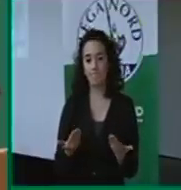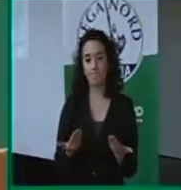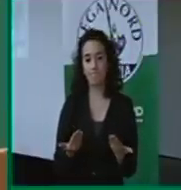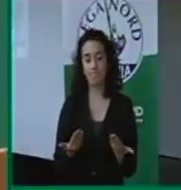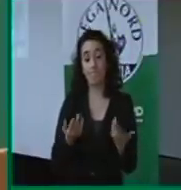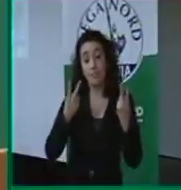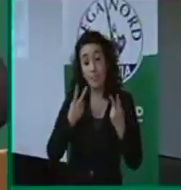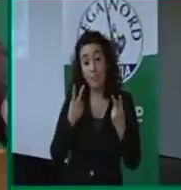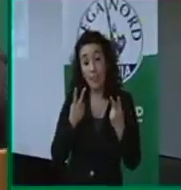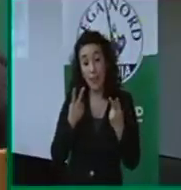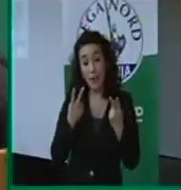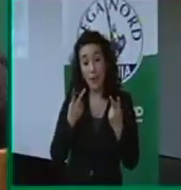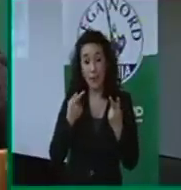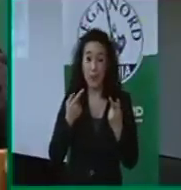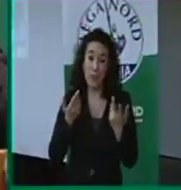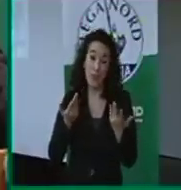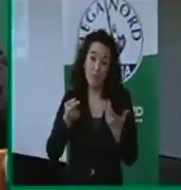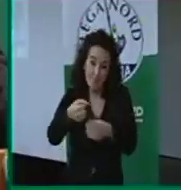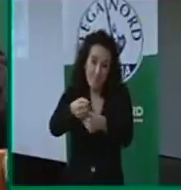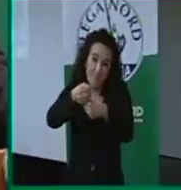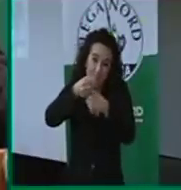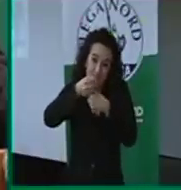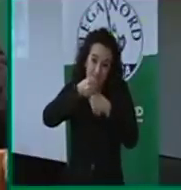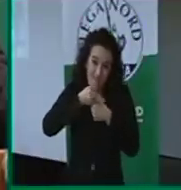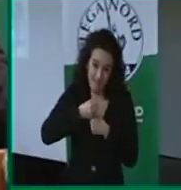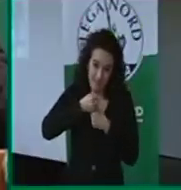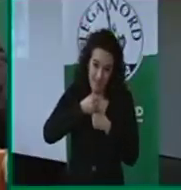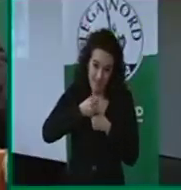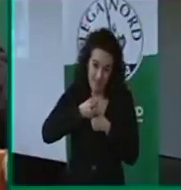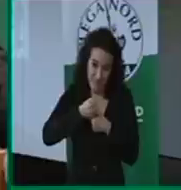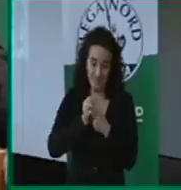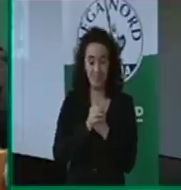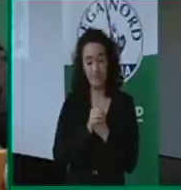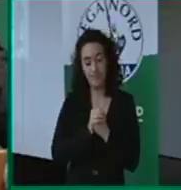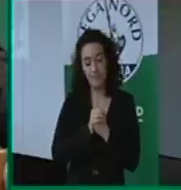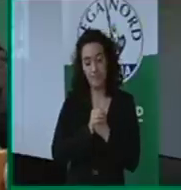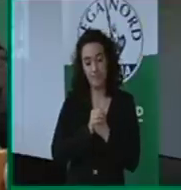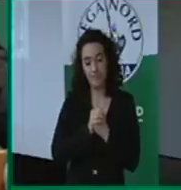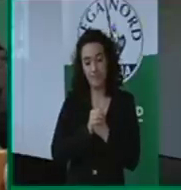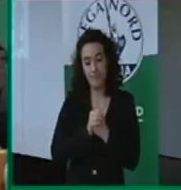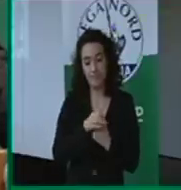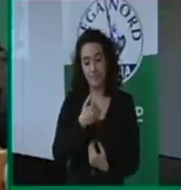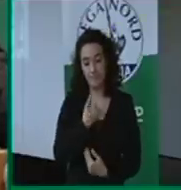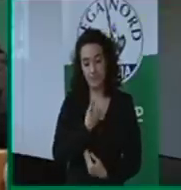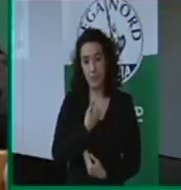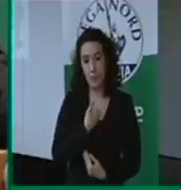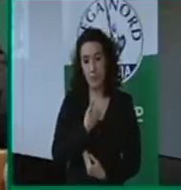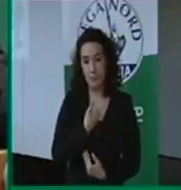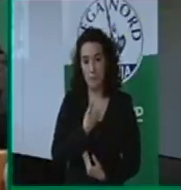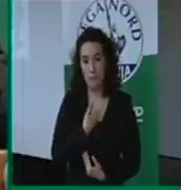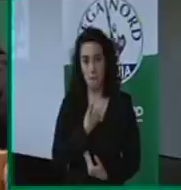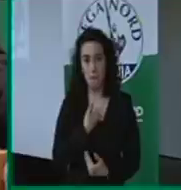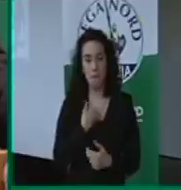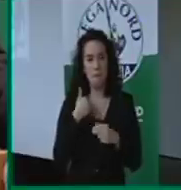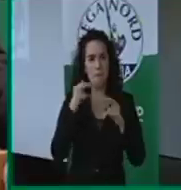Miglio Tocca tocca Invece a me spiegarvi alcune cose e quando si